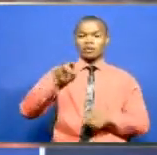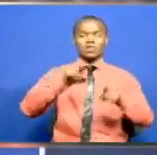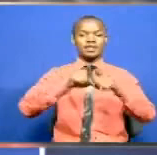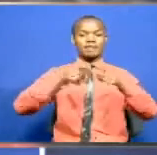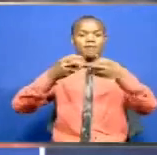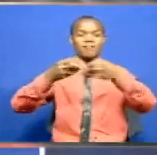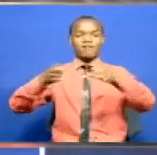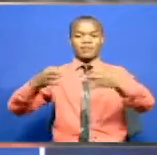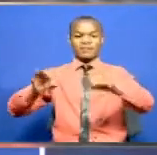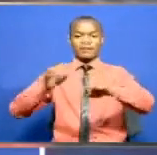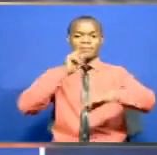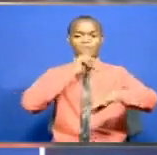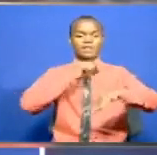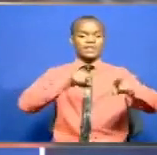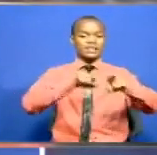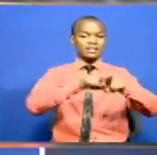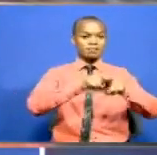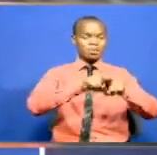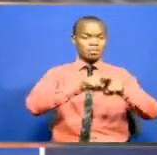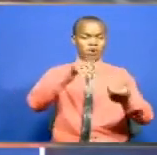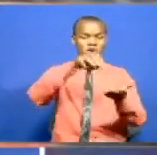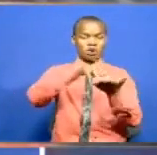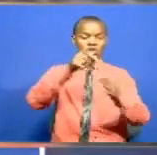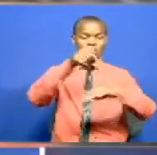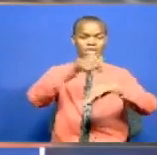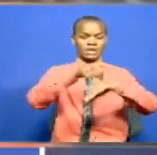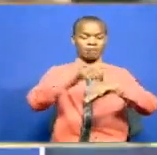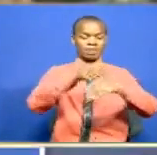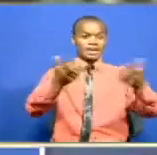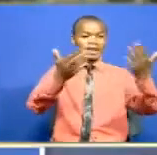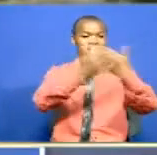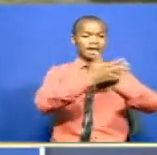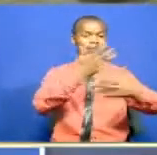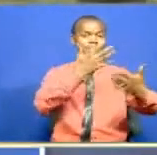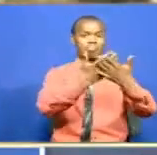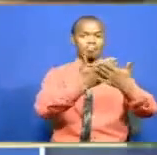huru katika kituo hicho cha polisi baada ya kukesha kizuizini.